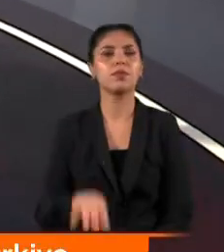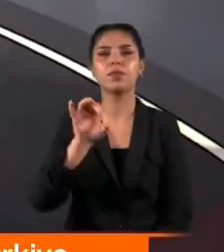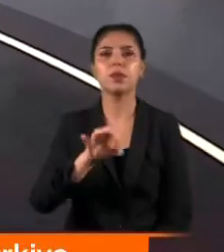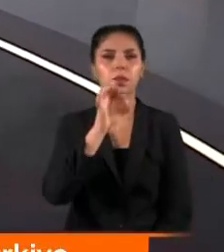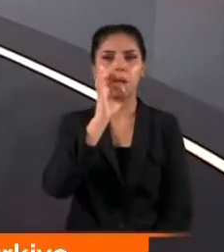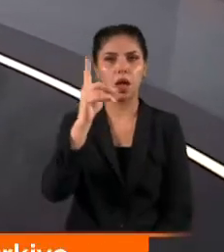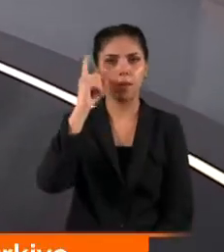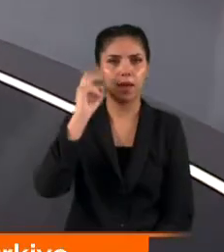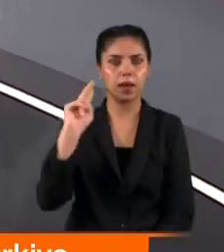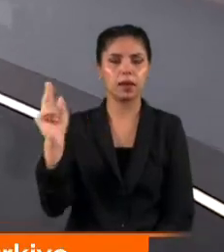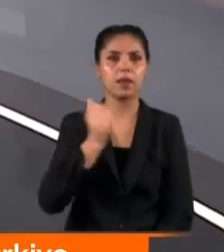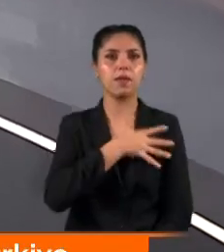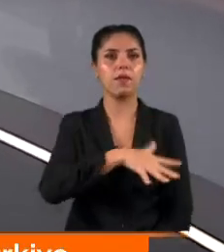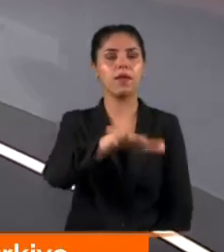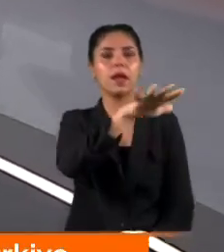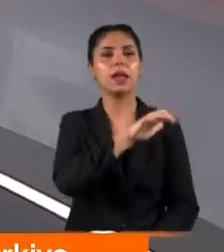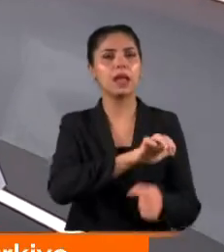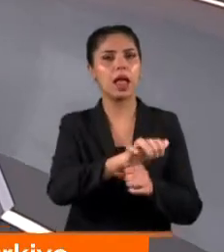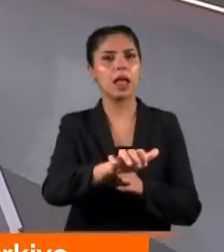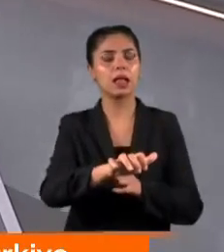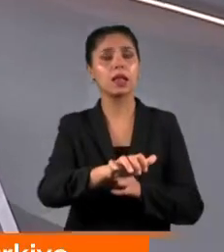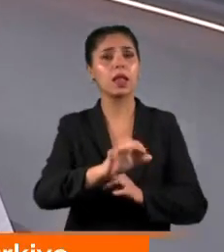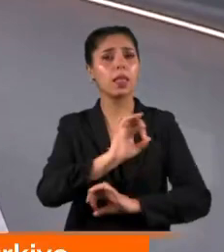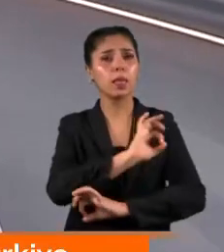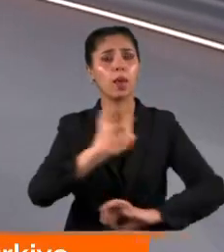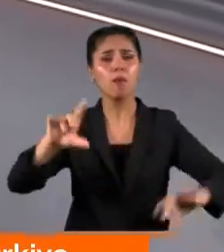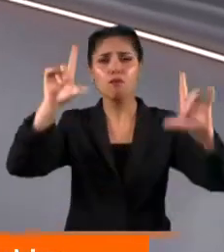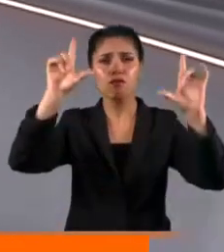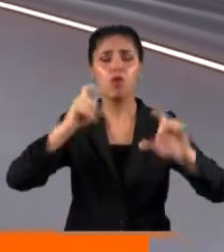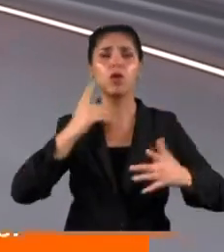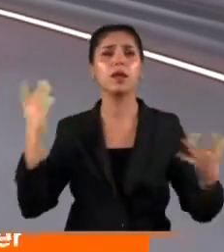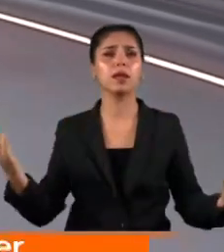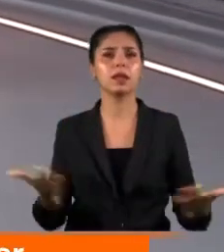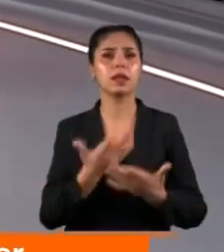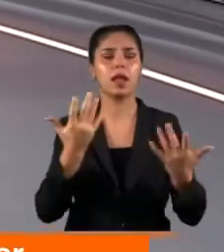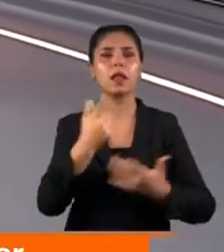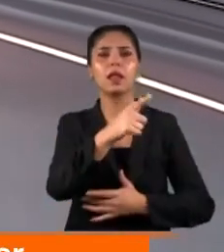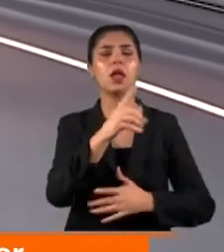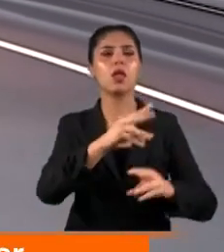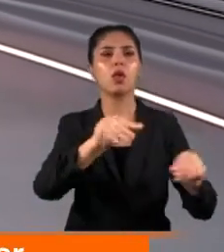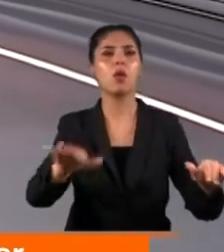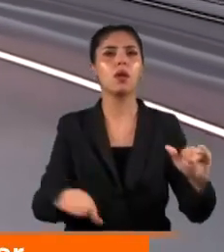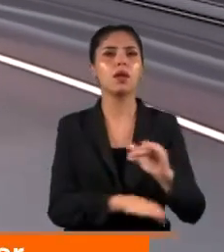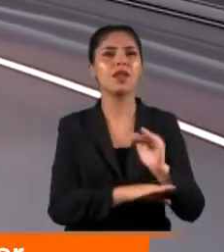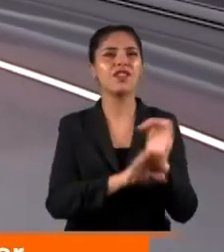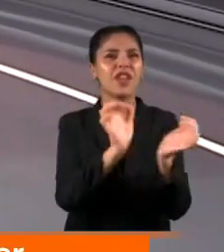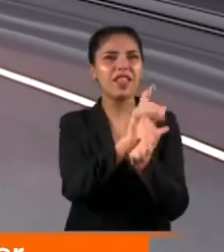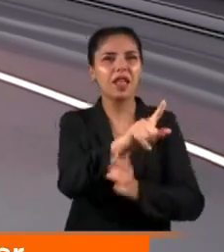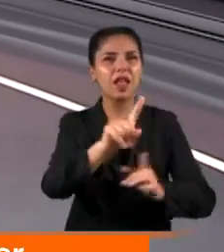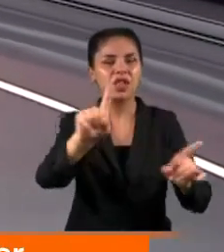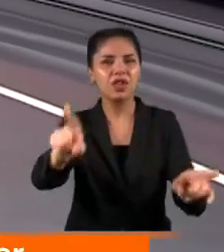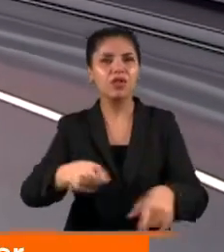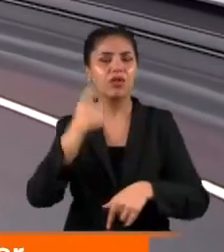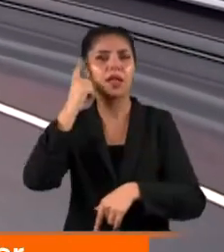Sıradaki haber, İsrail'in Filistinlere uyguladığı zulmün belki de en net fotoğrafı. Yıllardır ata topraklarında yaşayan Garip ailesi,